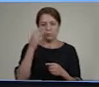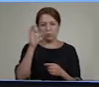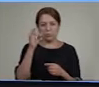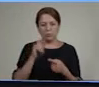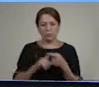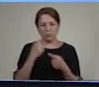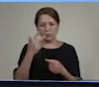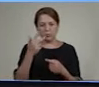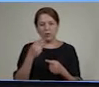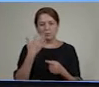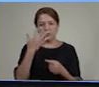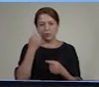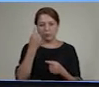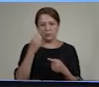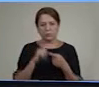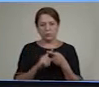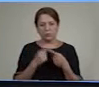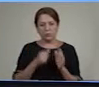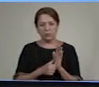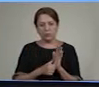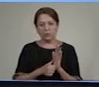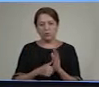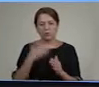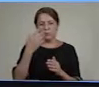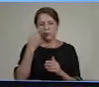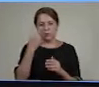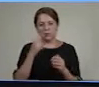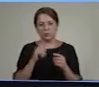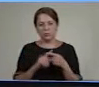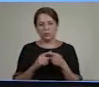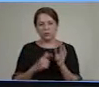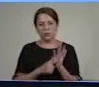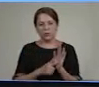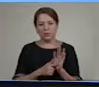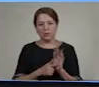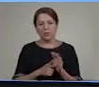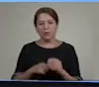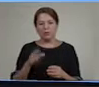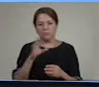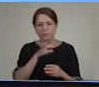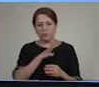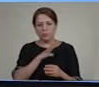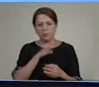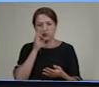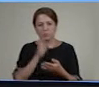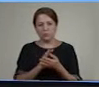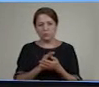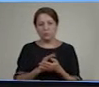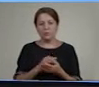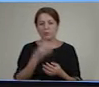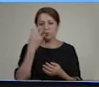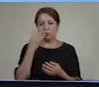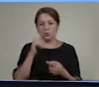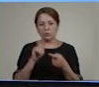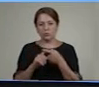qo'shsak 3, 5 ga 1 ni qo'shsak 6, 5 ga 2 ni qo'shsak 7. hosil bo'lgan yig'indiga